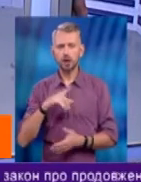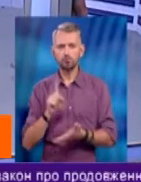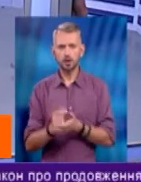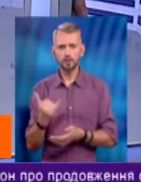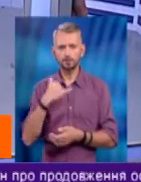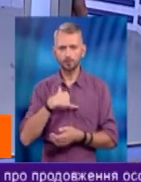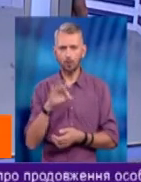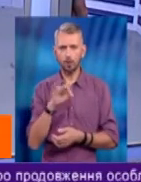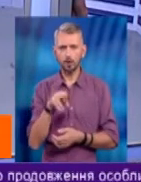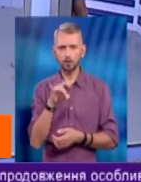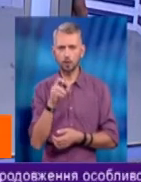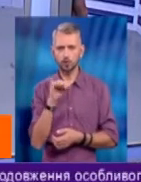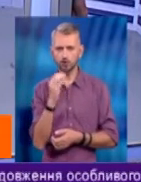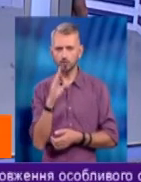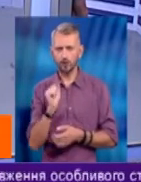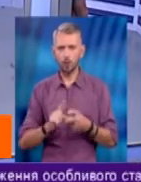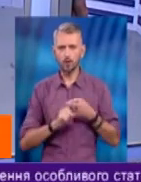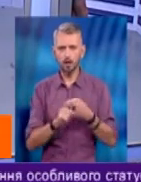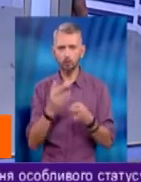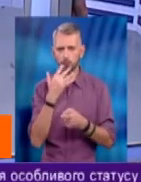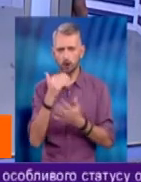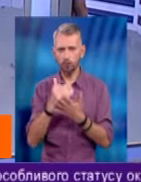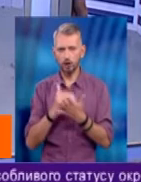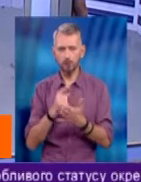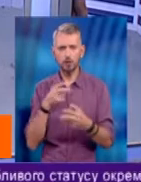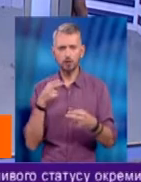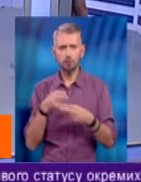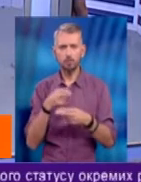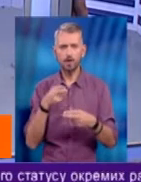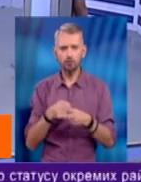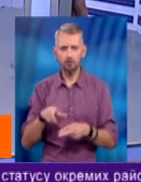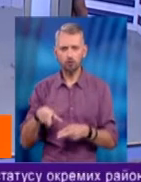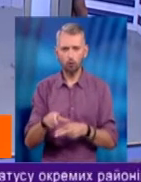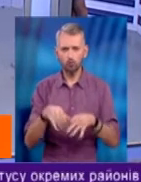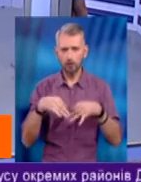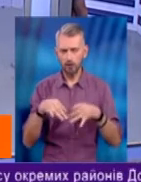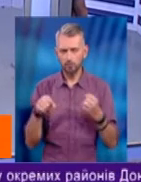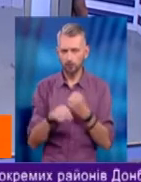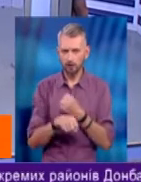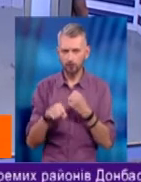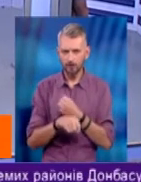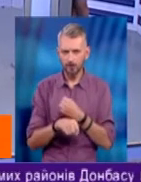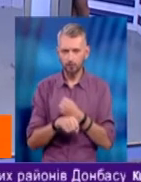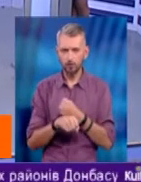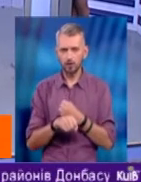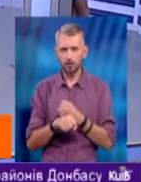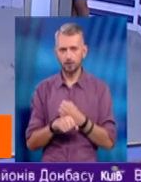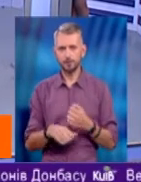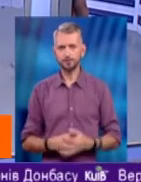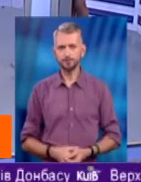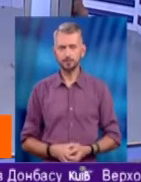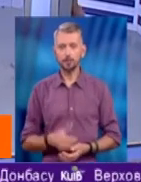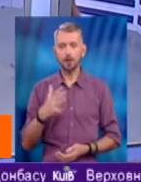нас долучитися Ольга Дробишева, координатор національної програми з попередження дорожньо-транспортного травматизму «Traffic